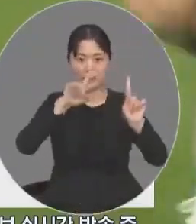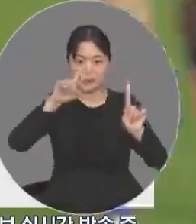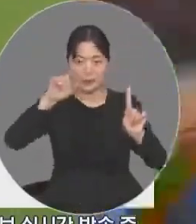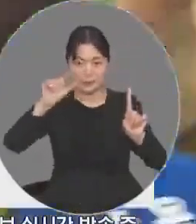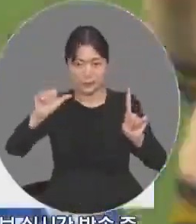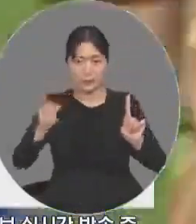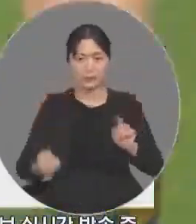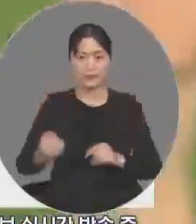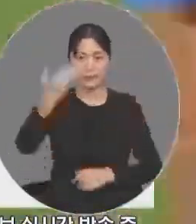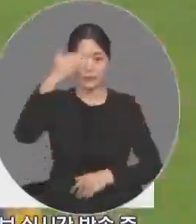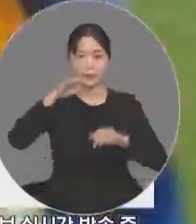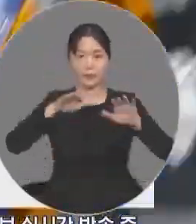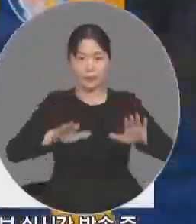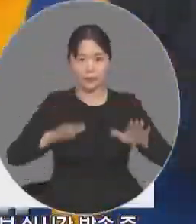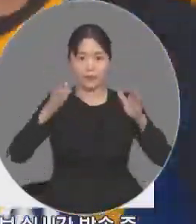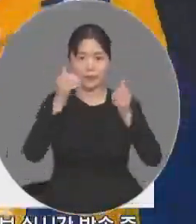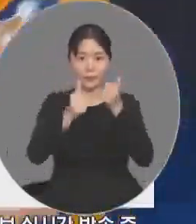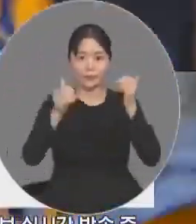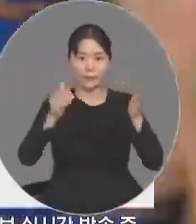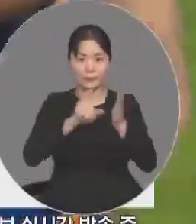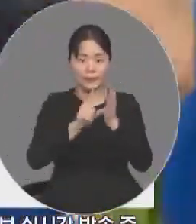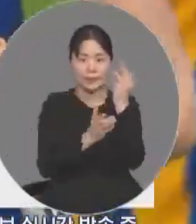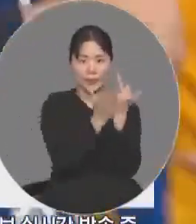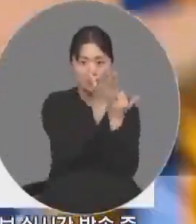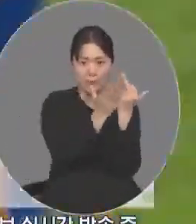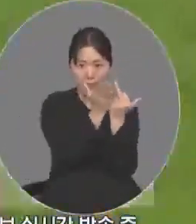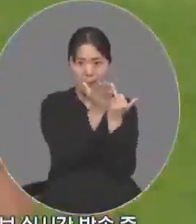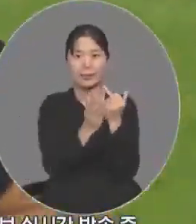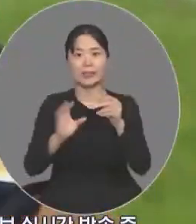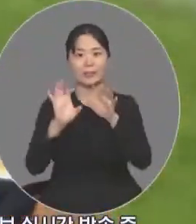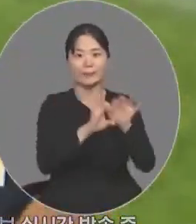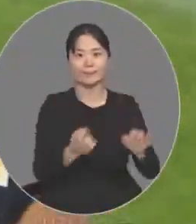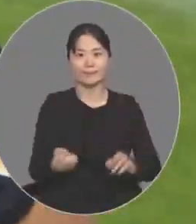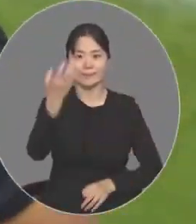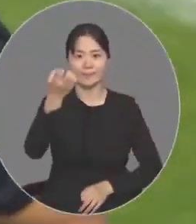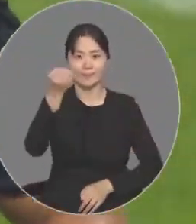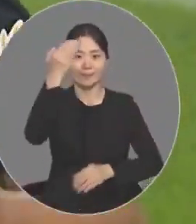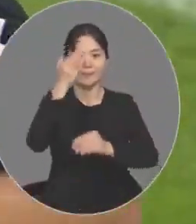1로 승리하는 등올 시즌 제주를 상대로 압도적인 모습을 보이고 있습니다.